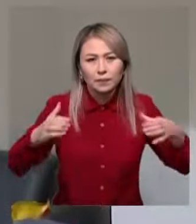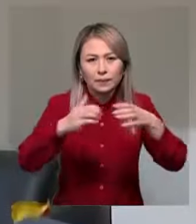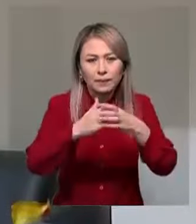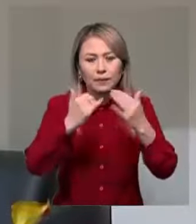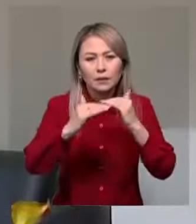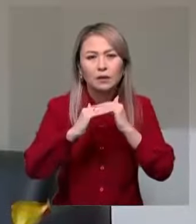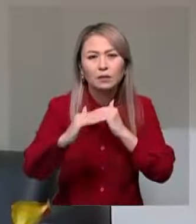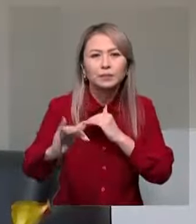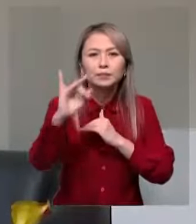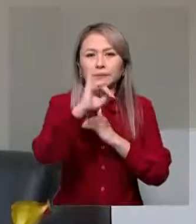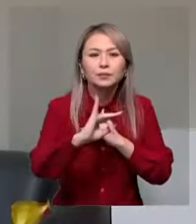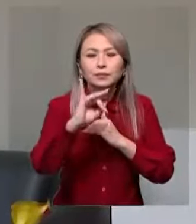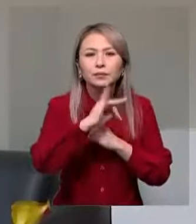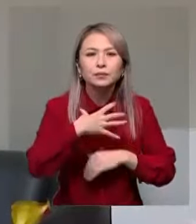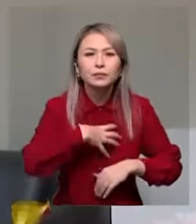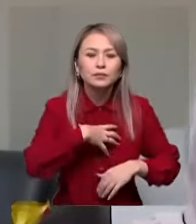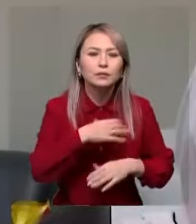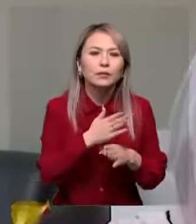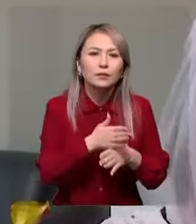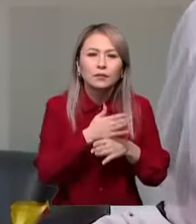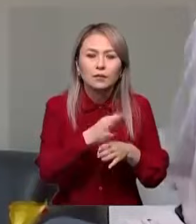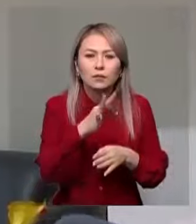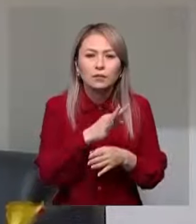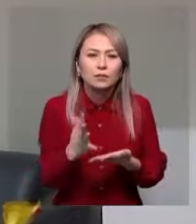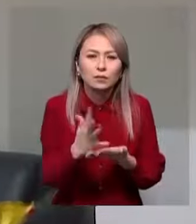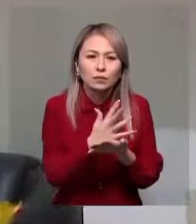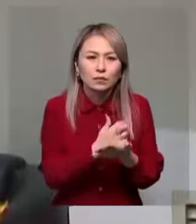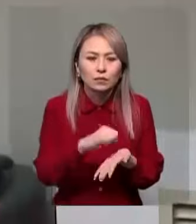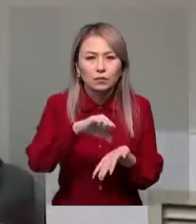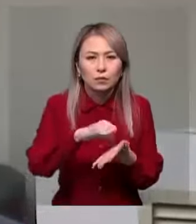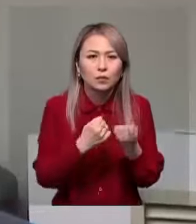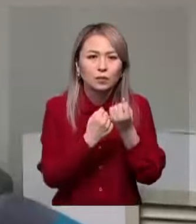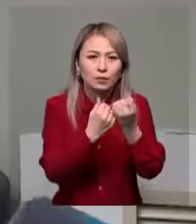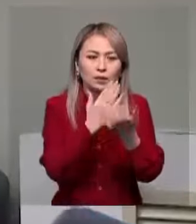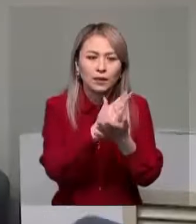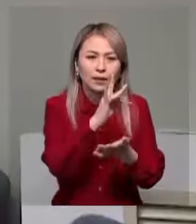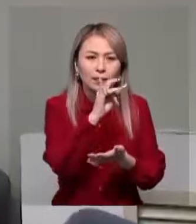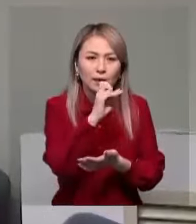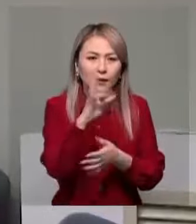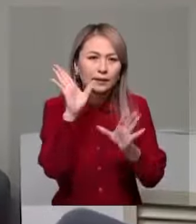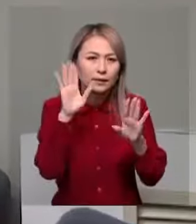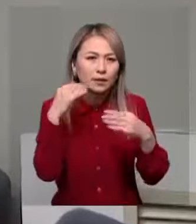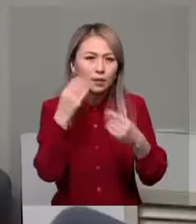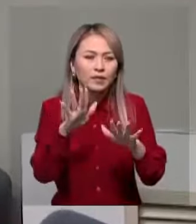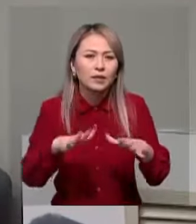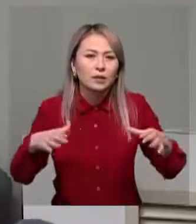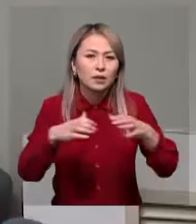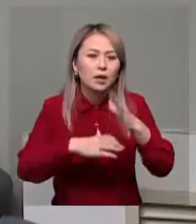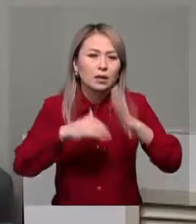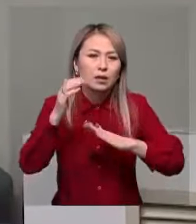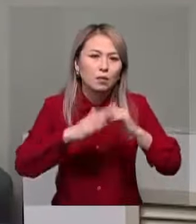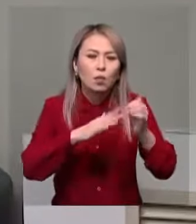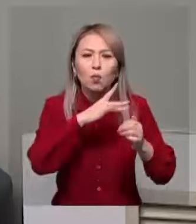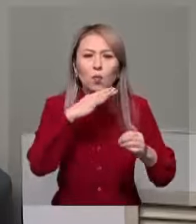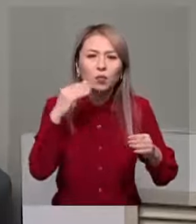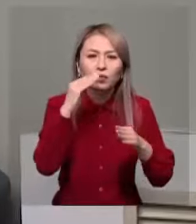ел тарихына қатысты маңызды архивтік құжаттарды жинау бойынша ауқымды жобаны қолдап отыр. Иран Ислам Республикасының бұл саладағы тәжірибесі мол.